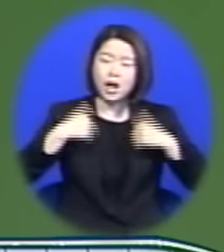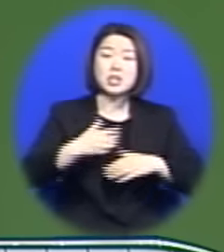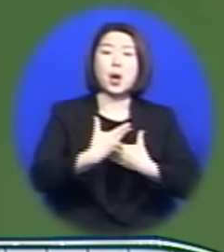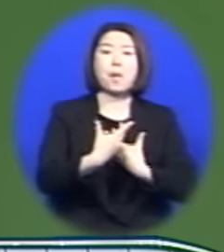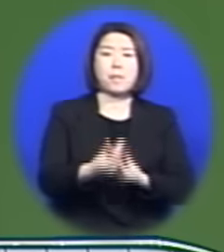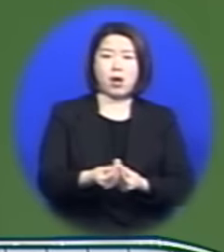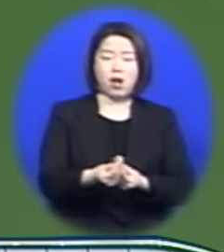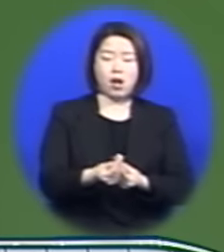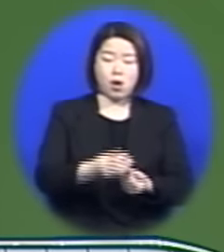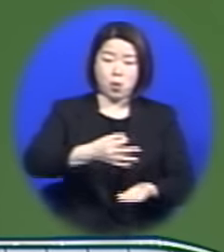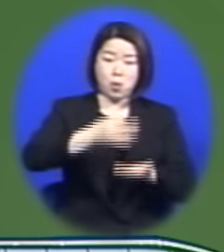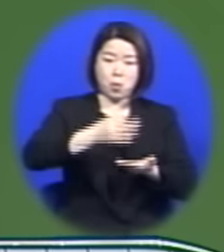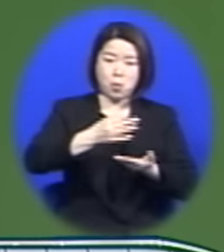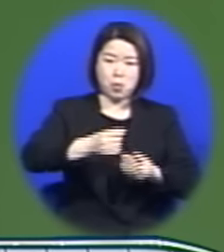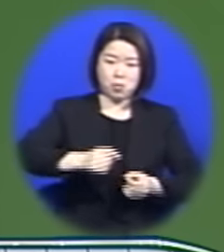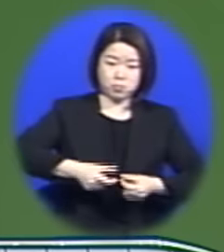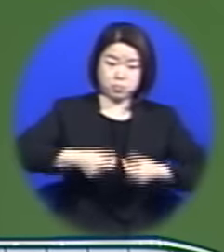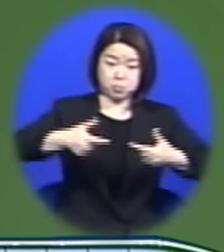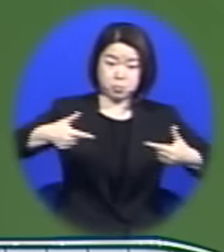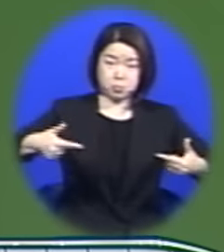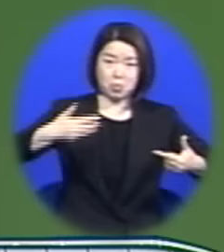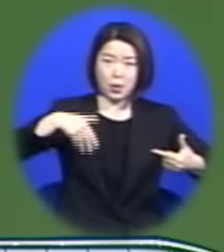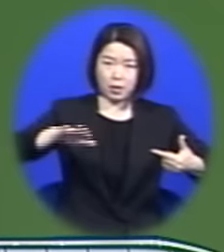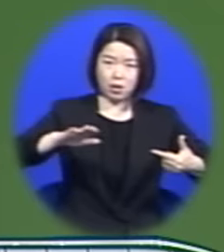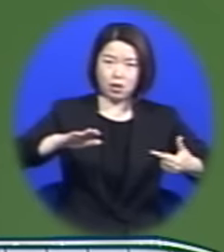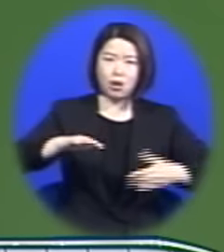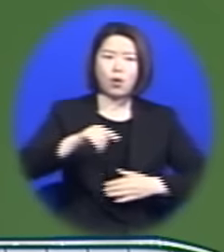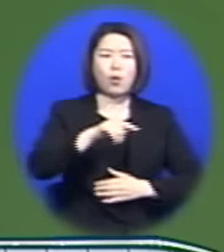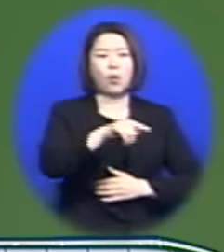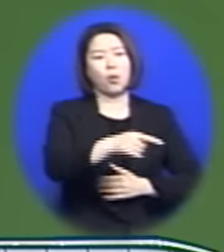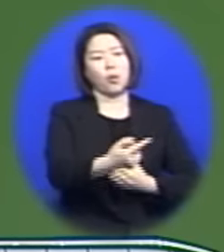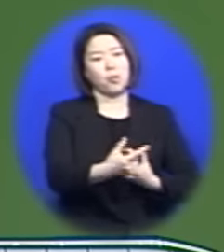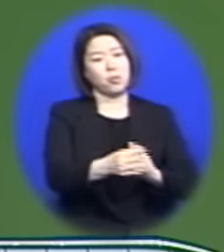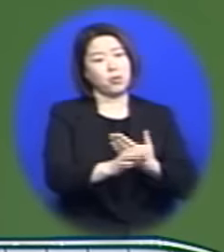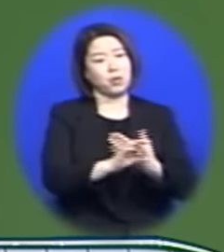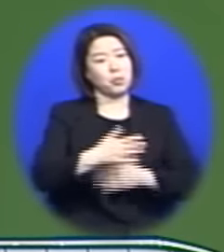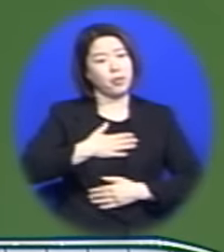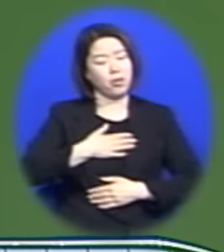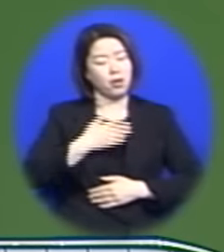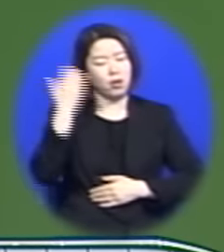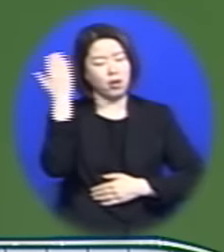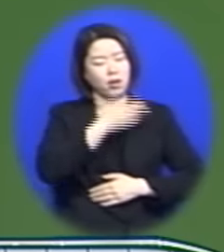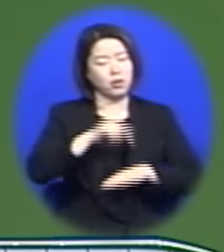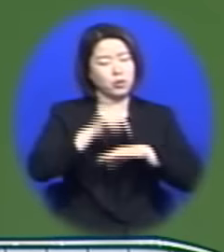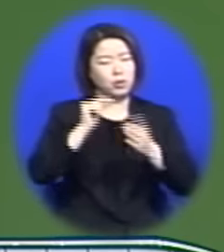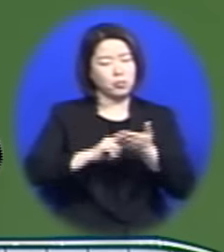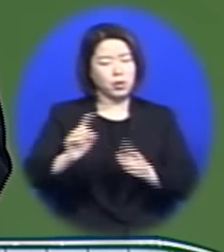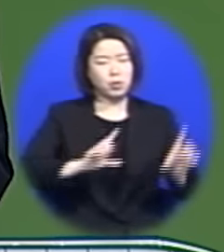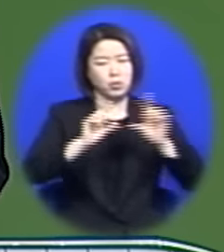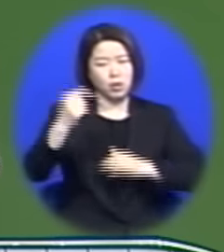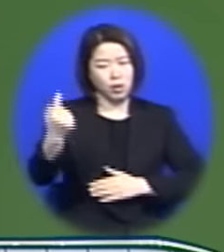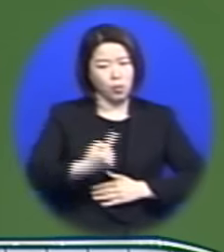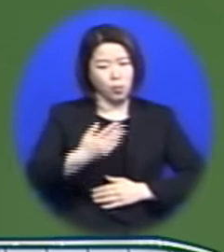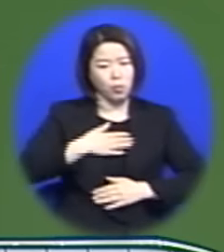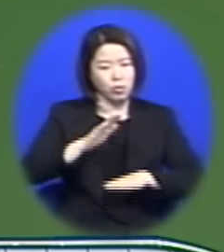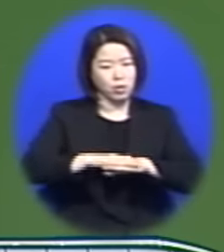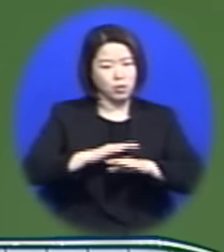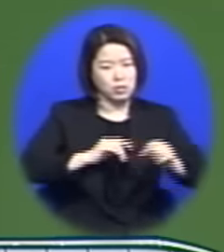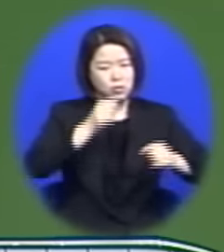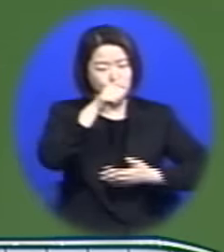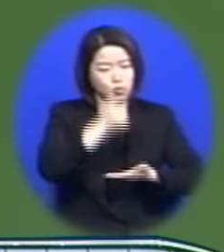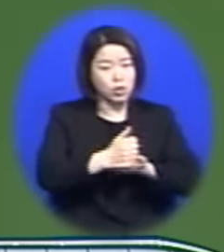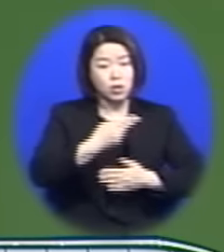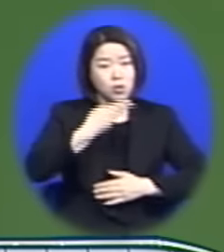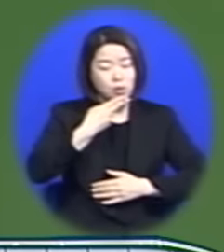제사는 늘어만 가는구나 이렇다면 내가 깨끗한 마음으로 살아온 것과 내 손으로 죄를 짓지 않고